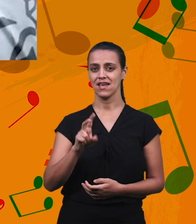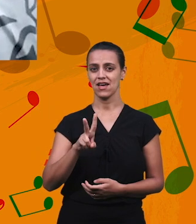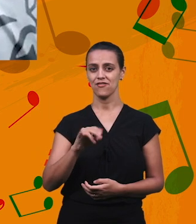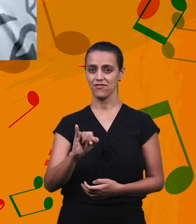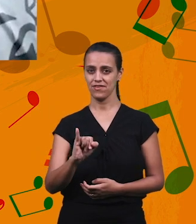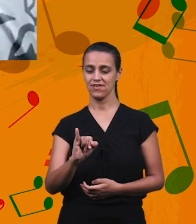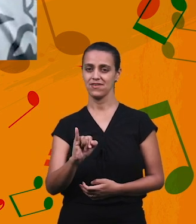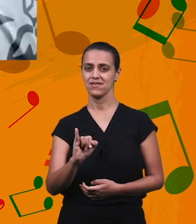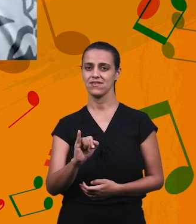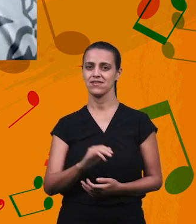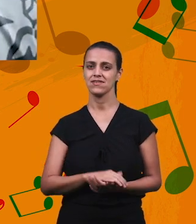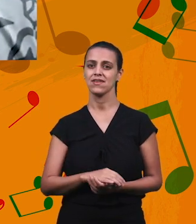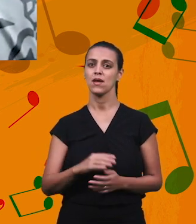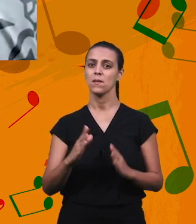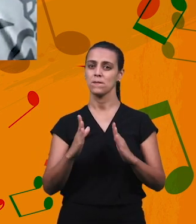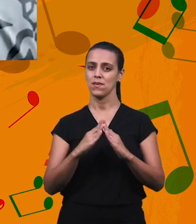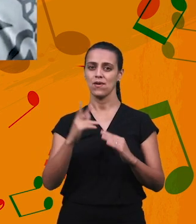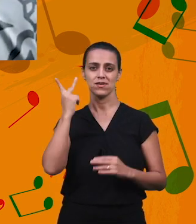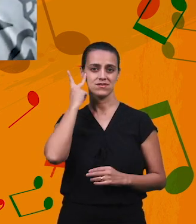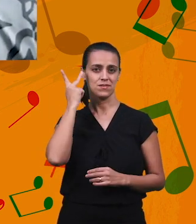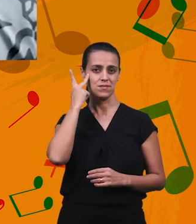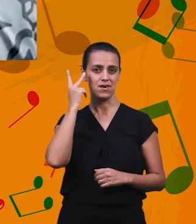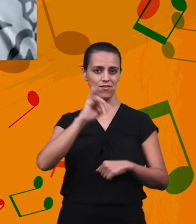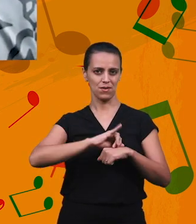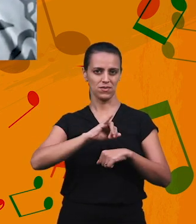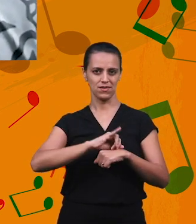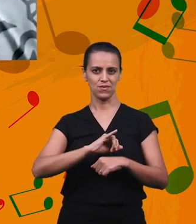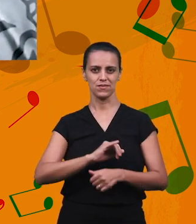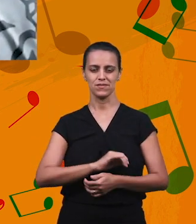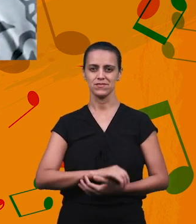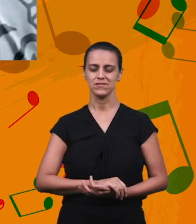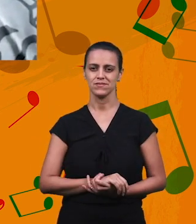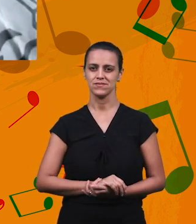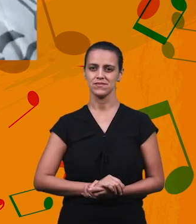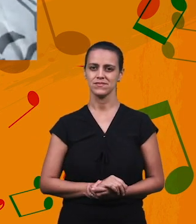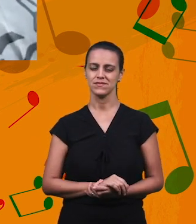Davi de la Costa, São Paulo, capitale.